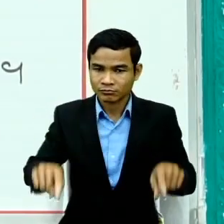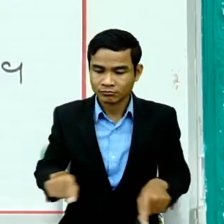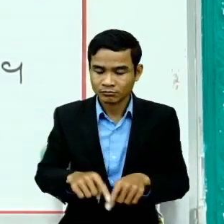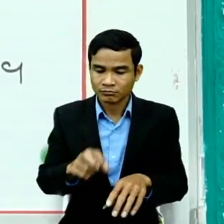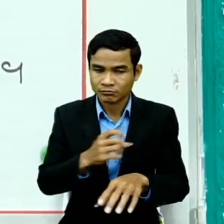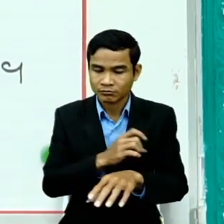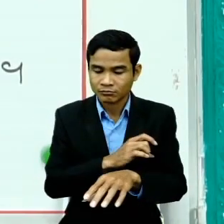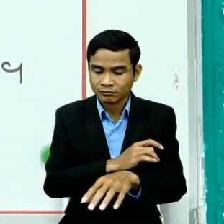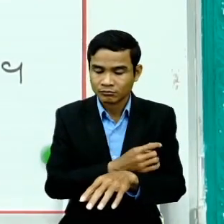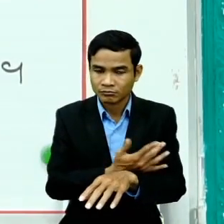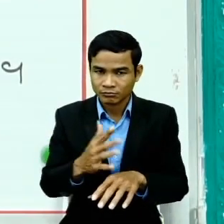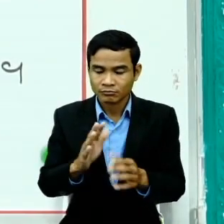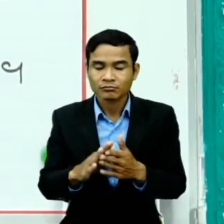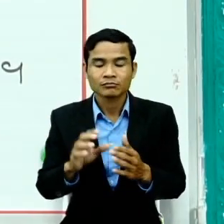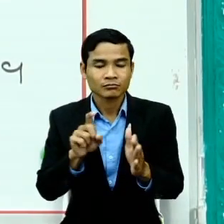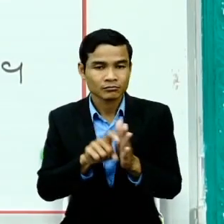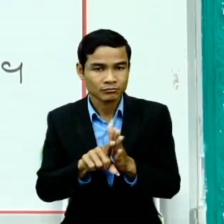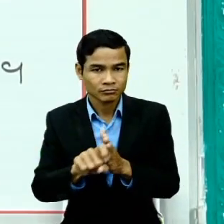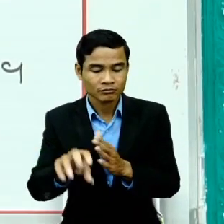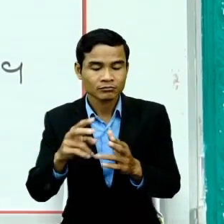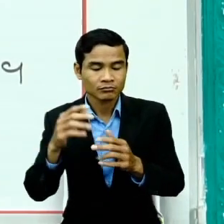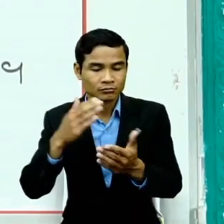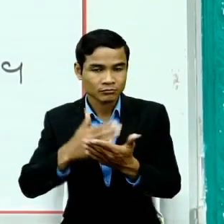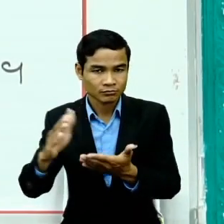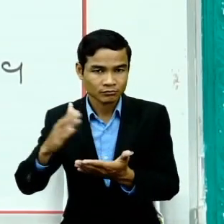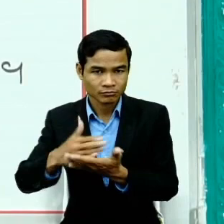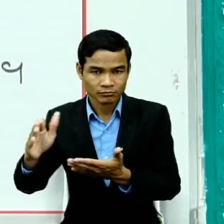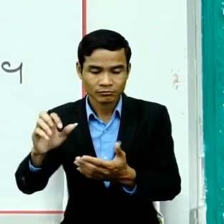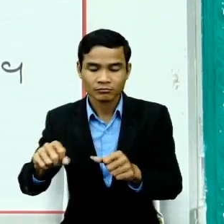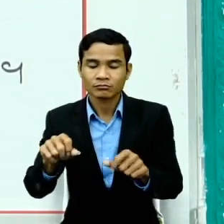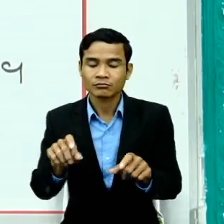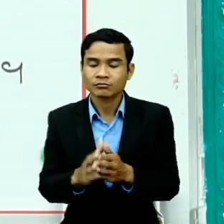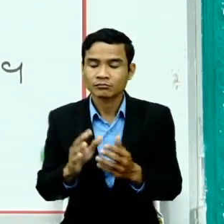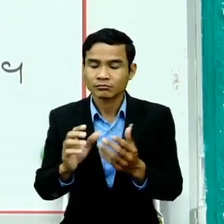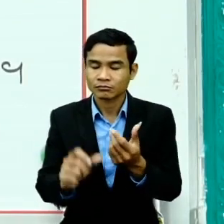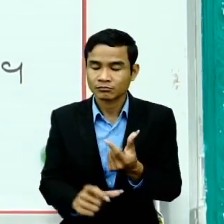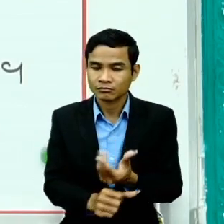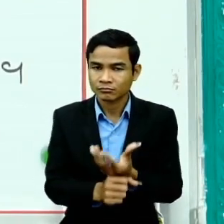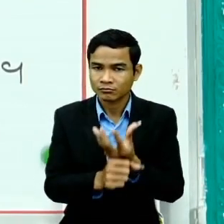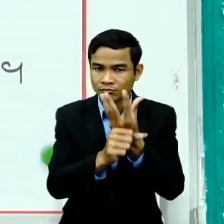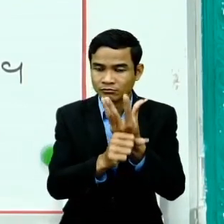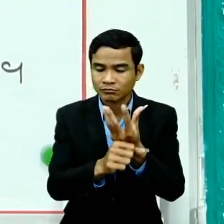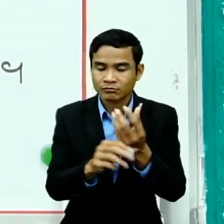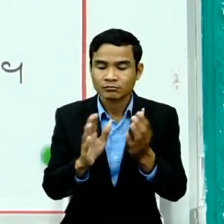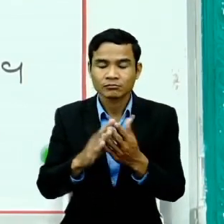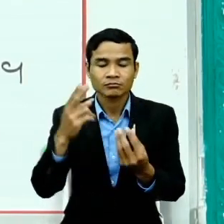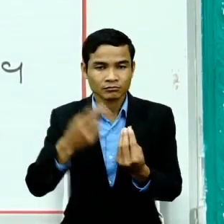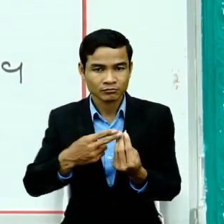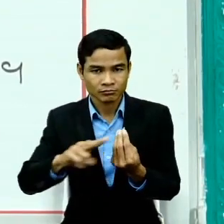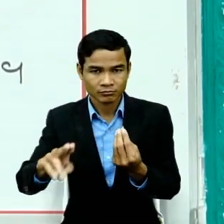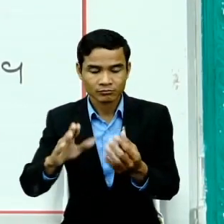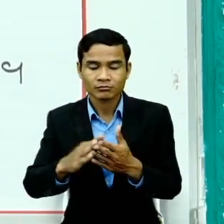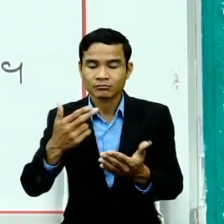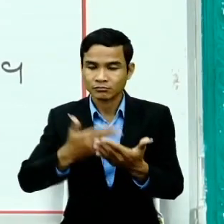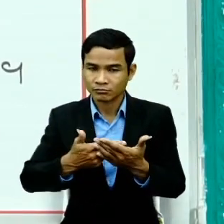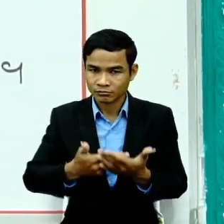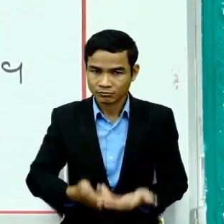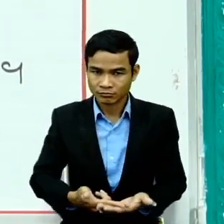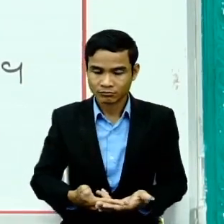quát ái lơ tầm cò ba mà cá đài miên tùng ngùn ngùn